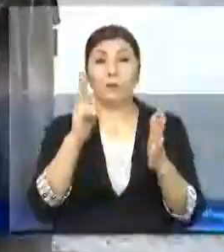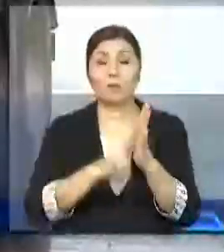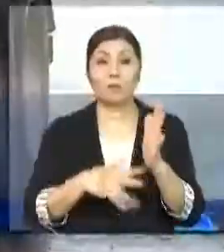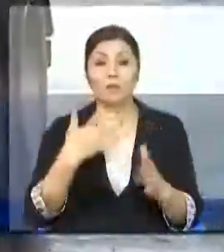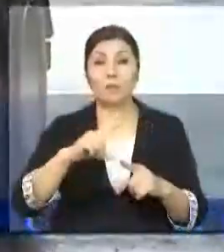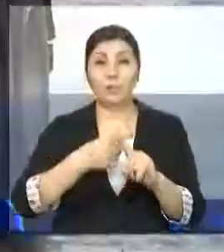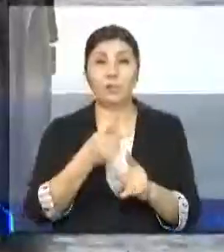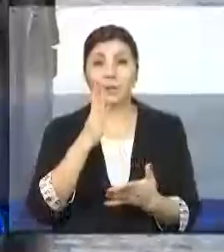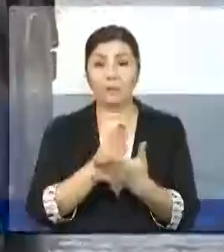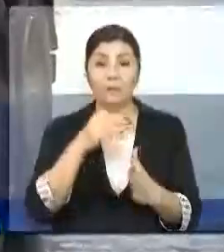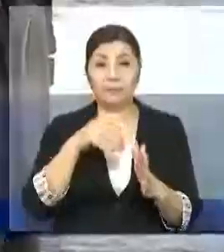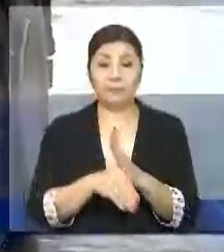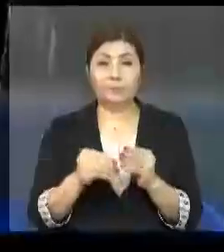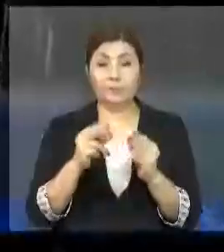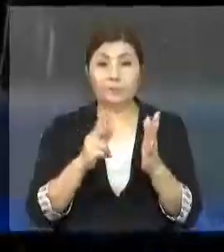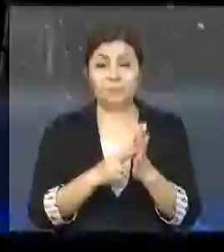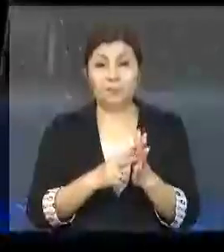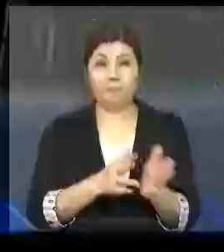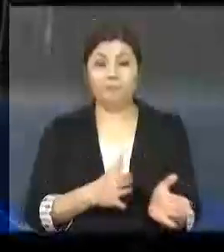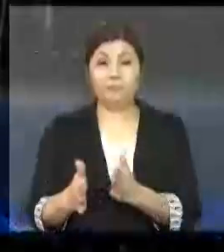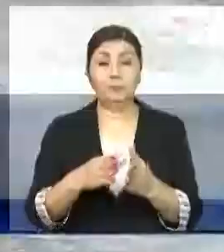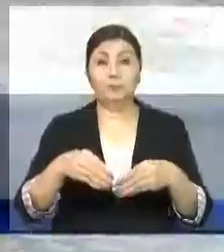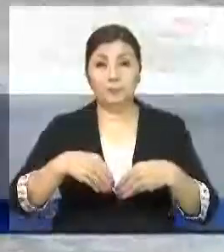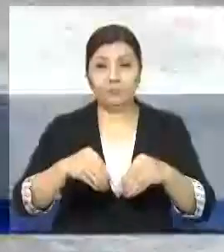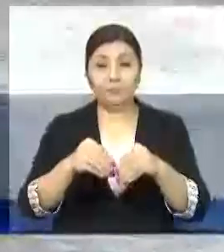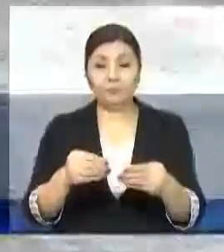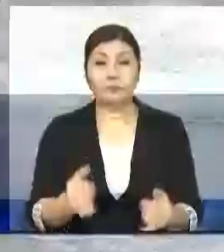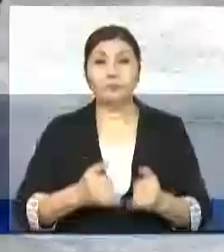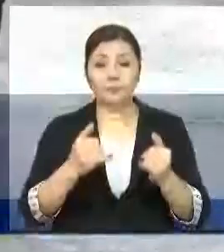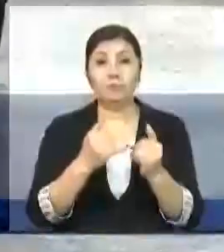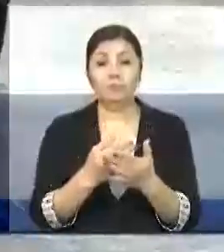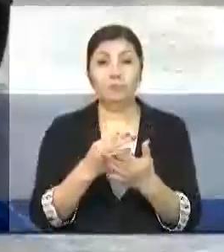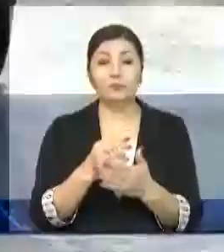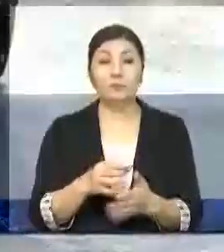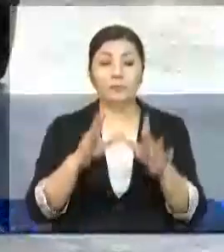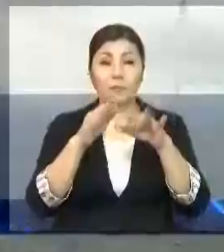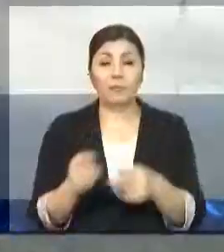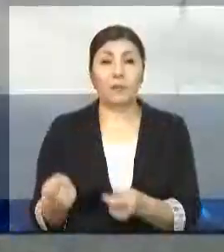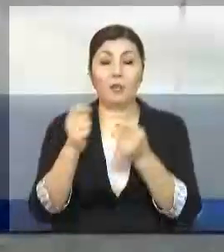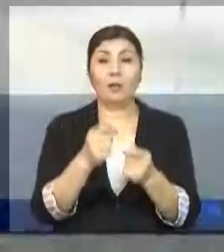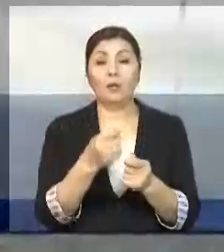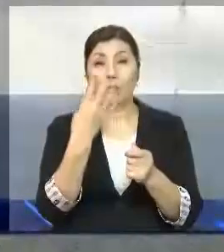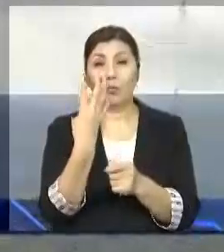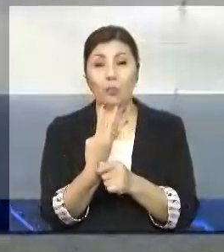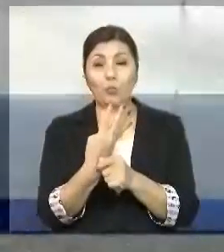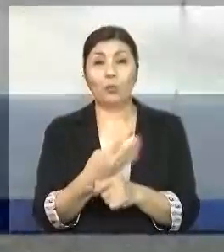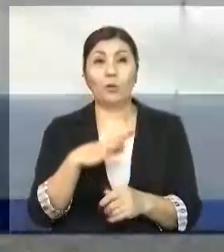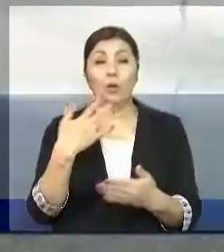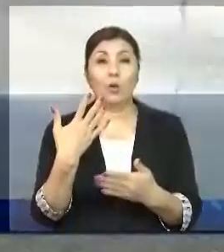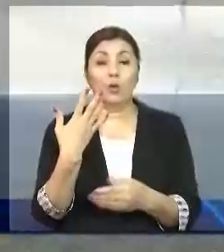85 техника бар, оның ішінде 18-і жолдарға тұз себуге арналған, қар шығаратын 14 жүк тиегіш 8, 4